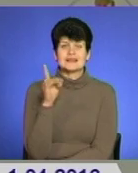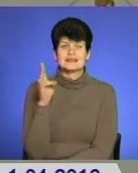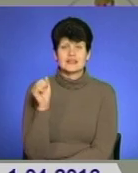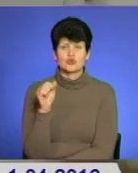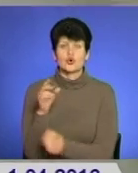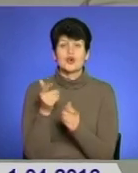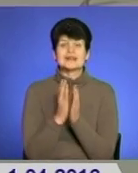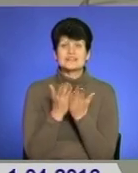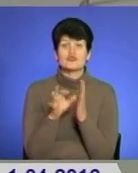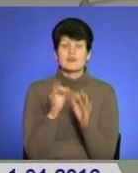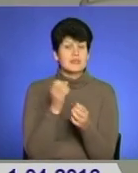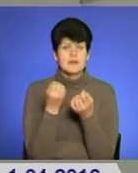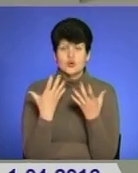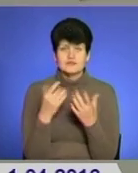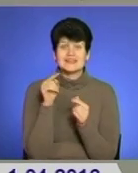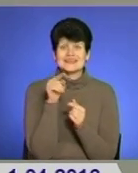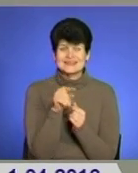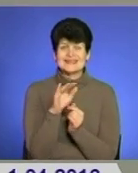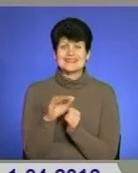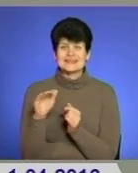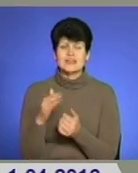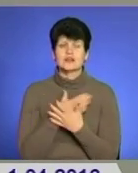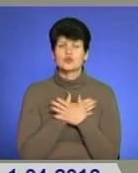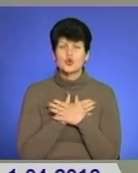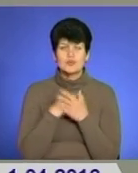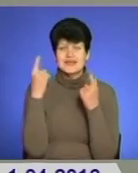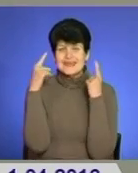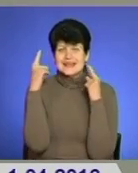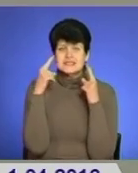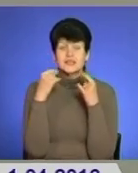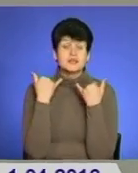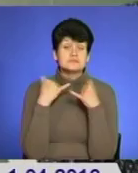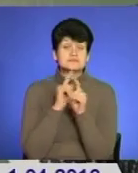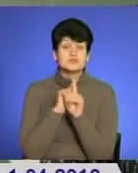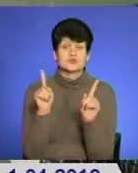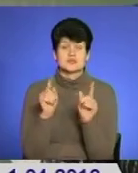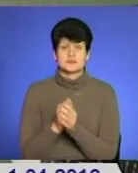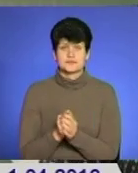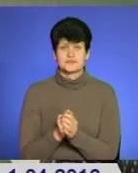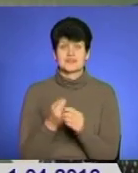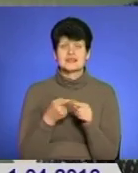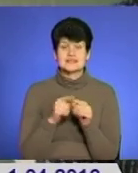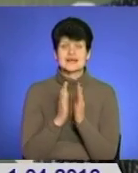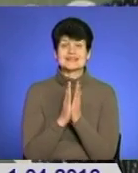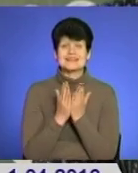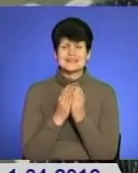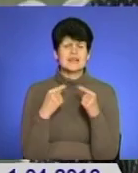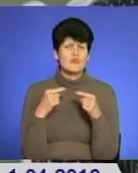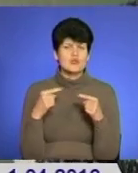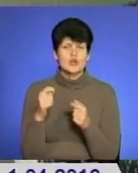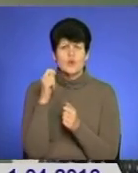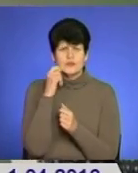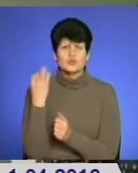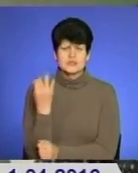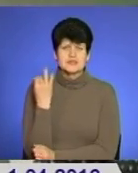обрали недаремно, адже вона для тих дітей, що полюбляють казки і чудосії. Ця книга для будь-якого віку